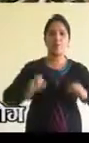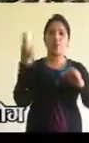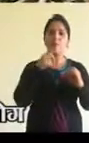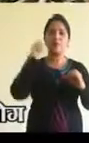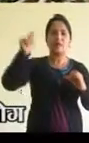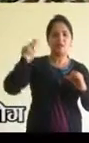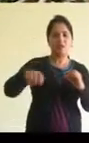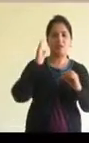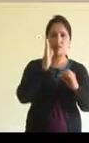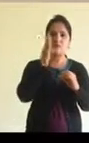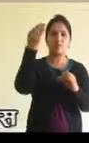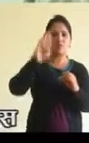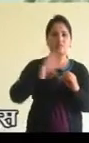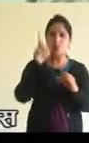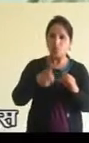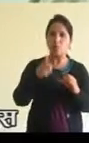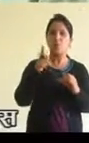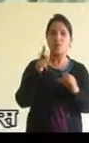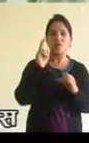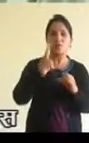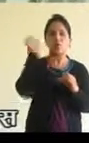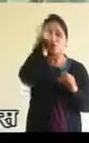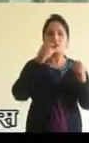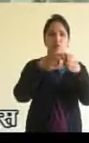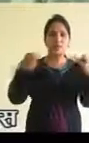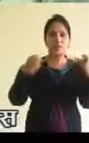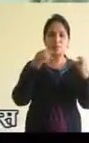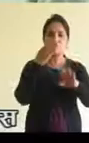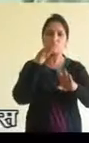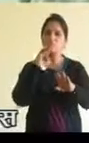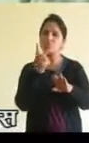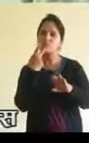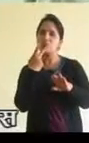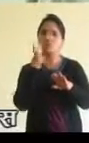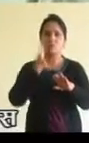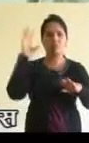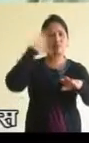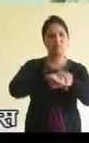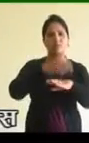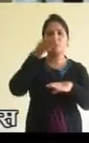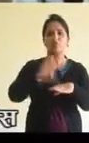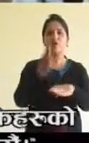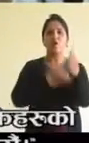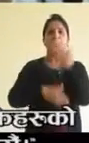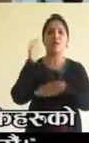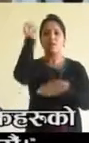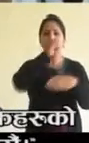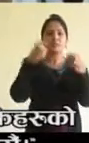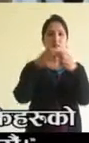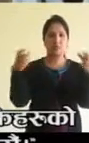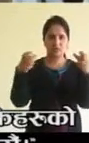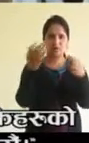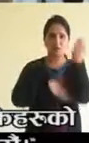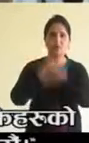गरेमा कानुनी कारवाही हुन्छ ए हो र हो त परिचय पत्रको झुटो विवरण सिफारिस गर्ने समेत पर्दछन् त्यस्तोमा त अपाङ्गता